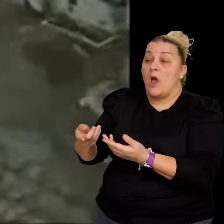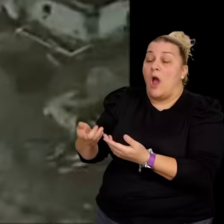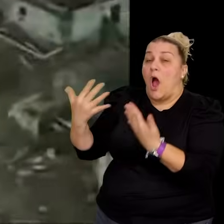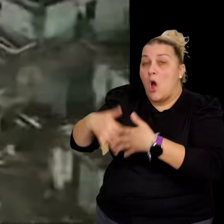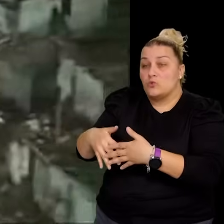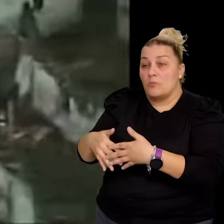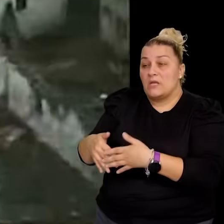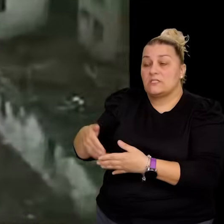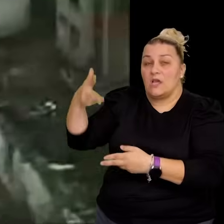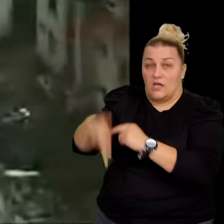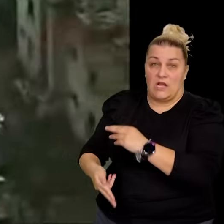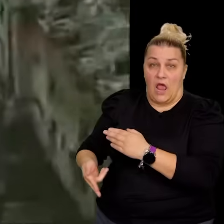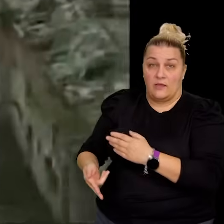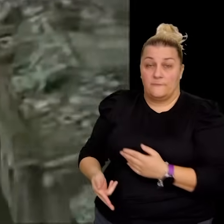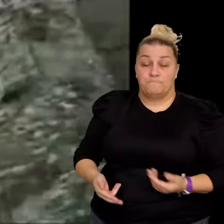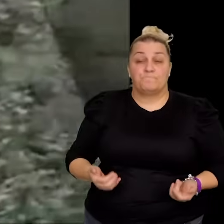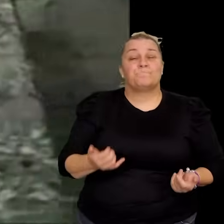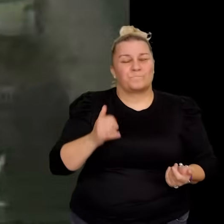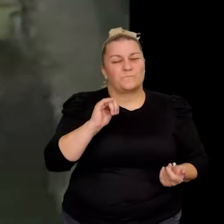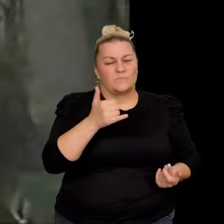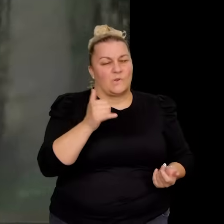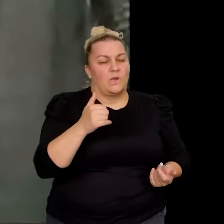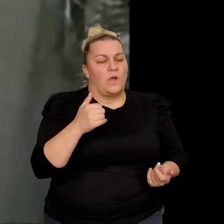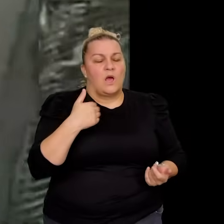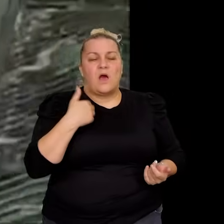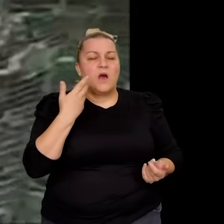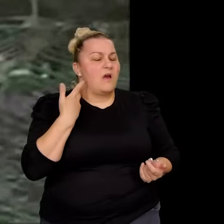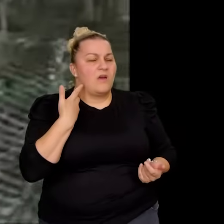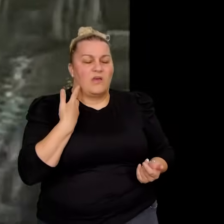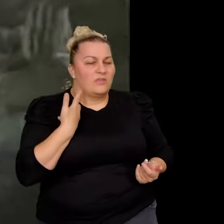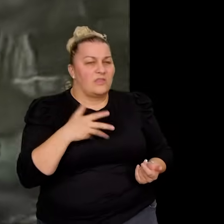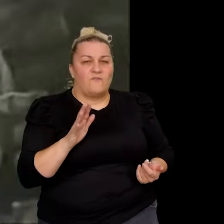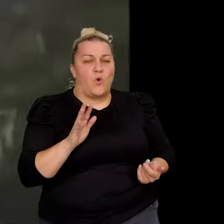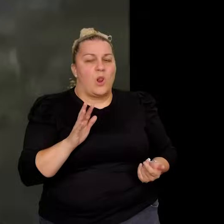početak i kraj. Pa jeste, kad pogledam, ne volim ja nikad stavljati